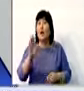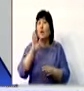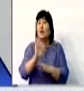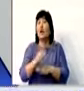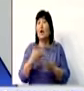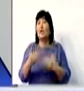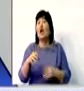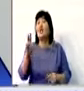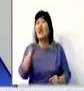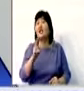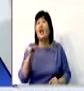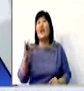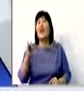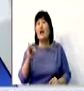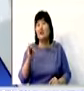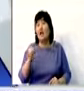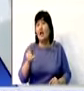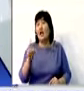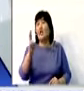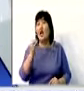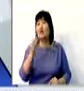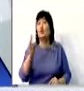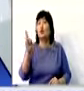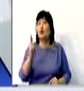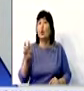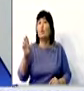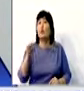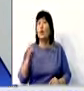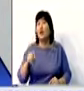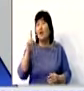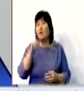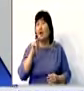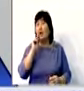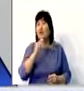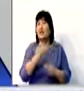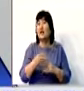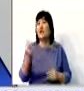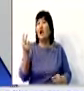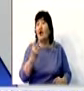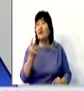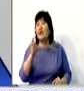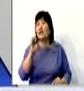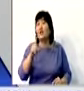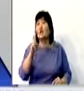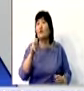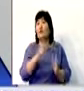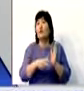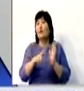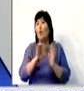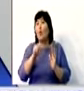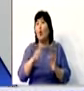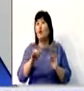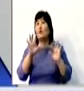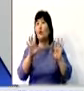наша его ильясла наша иванушкин абай бол и признать в кино ну по части 2 статьи 188 уголовного кодекса